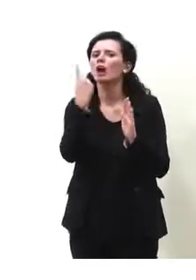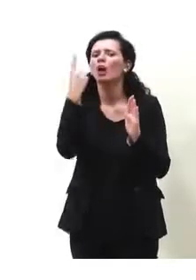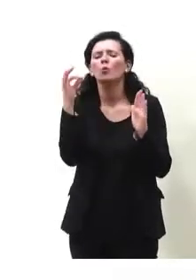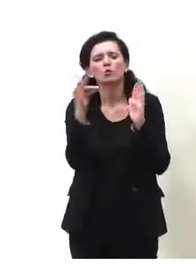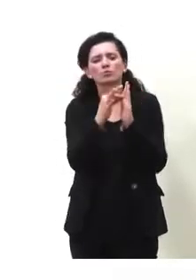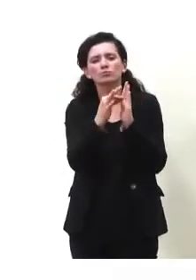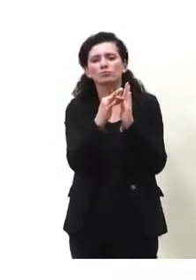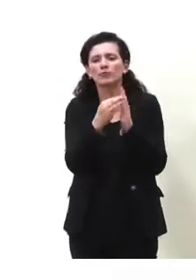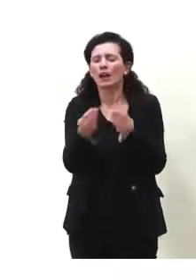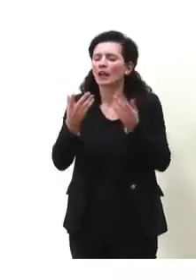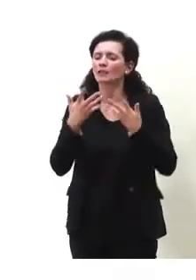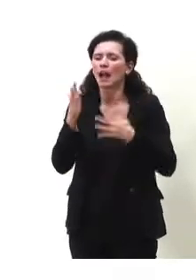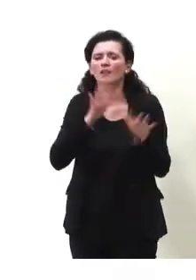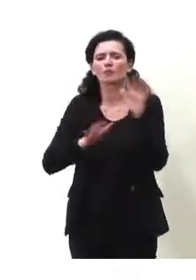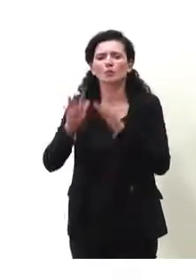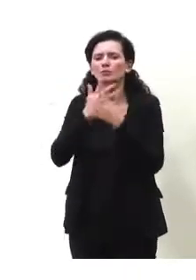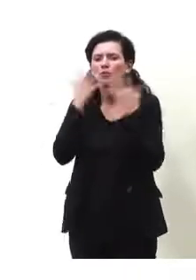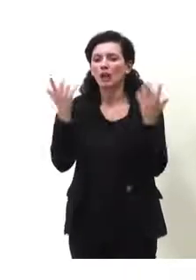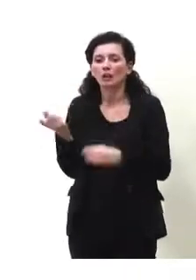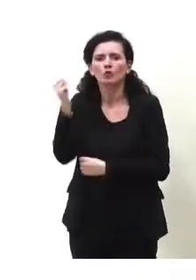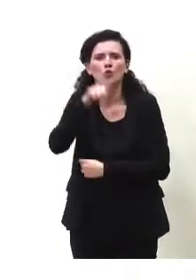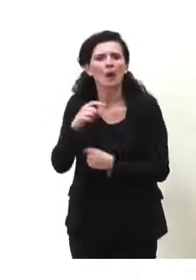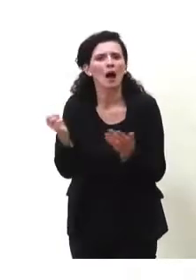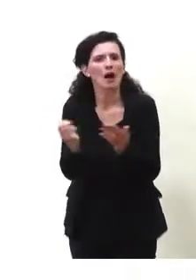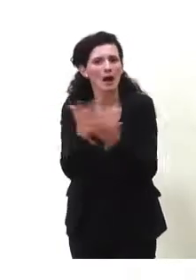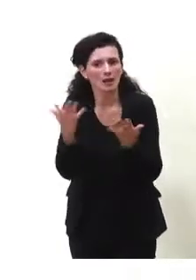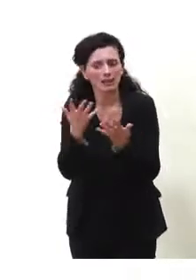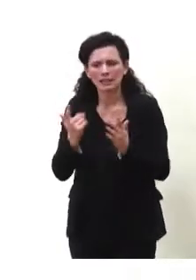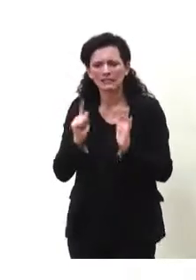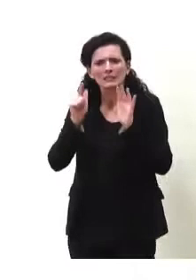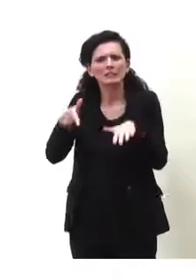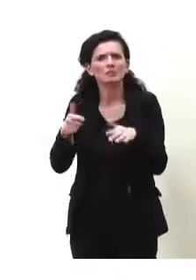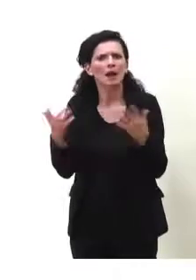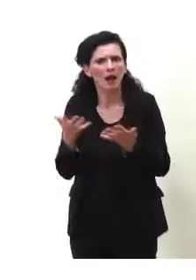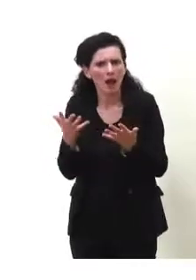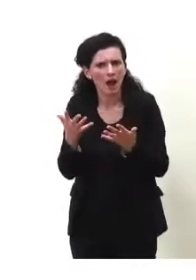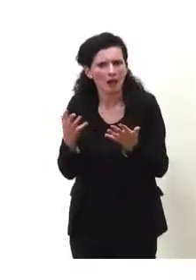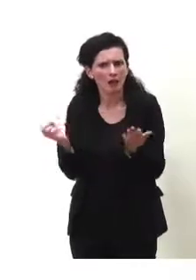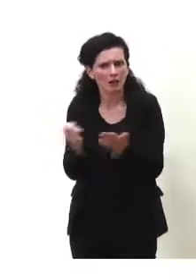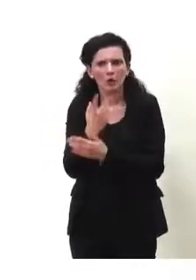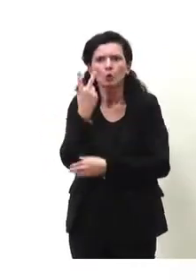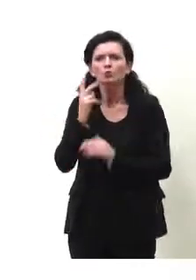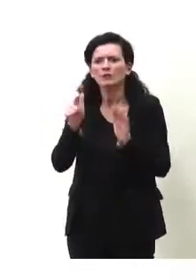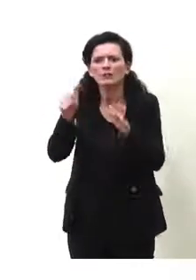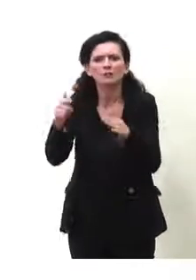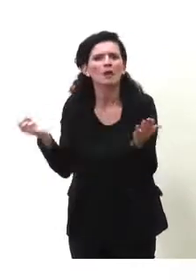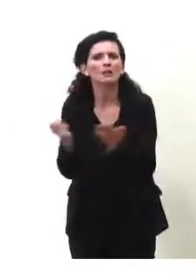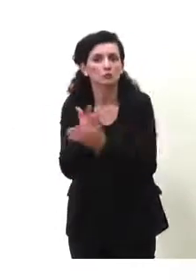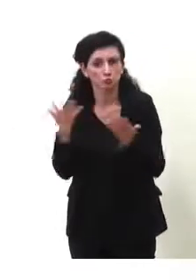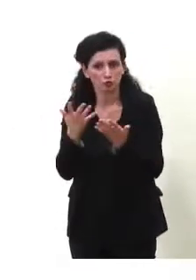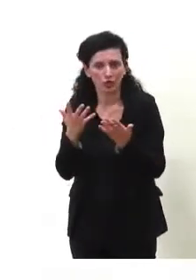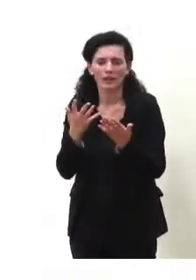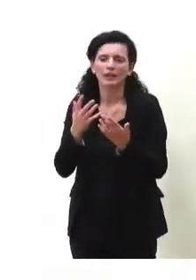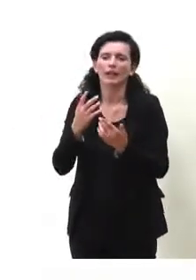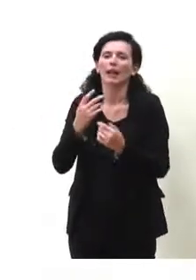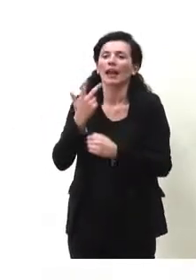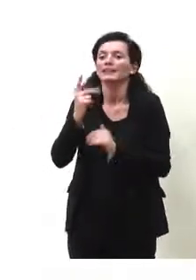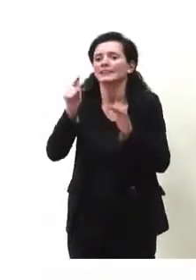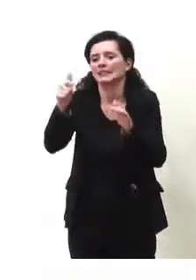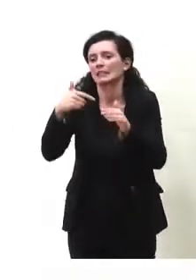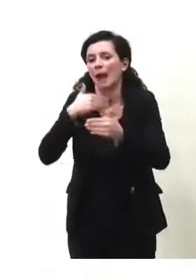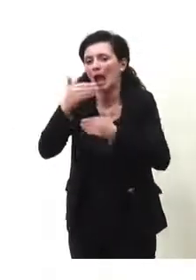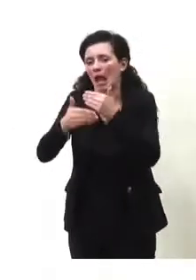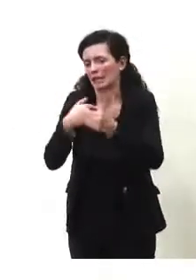succederà domani, dopodomani, tra una settimana, tra due settimane. Più in là è meglio non andarci perché si rischia di